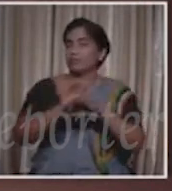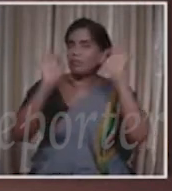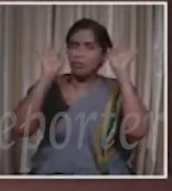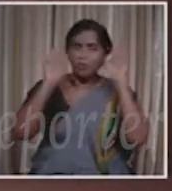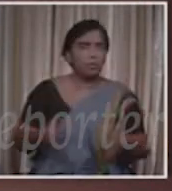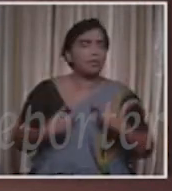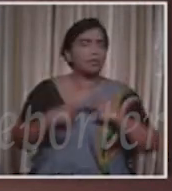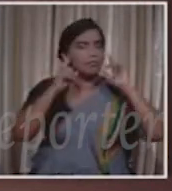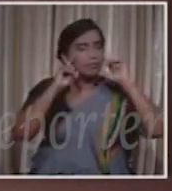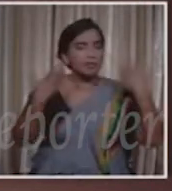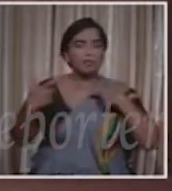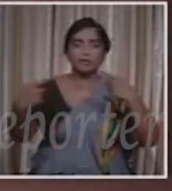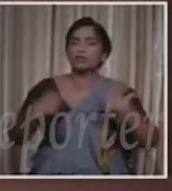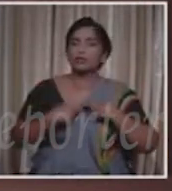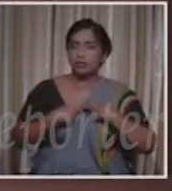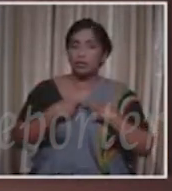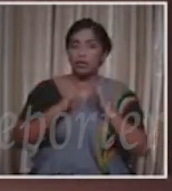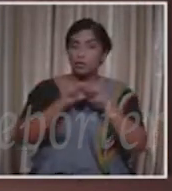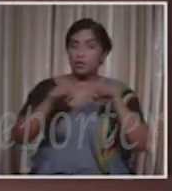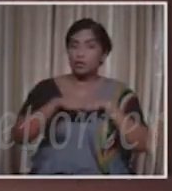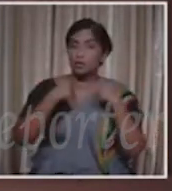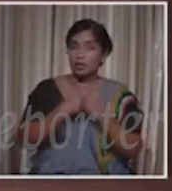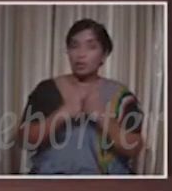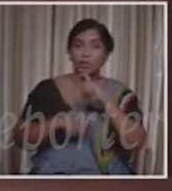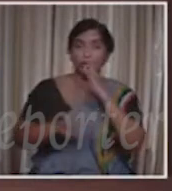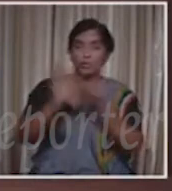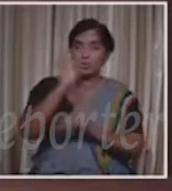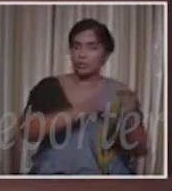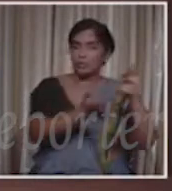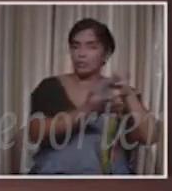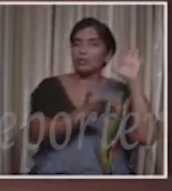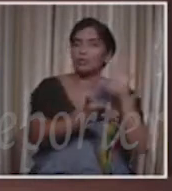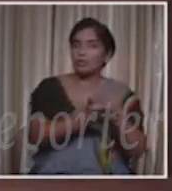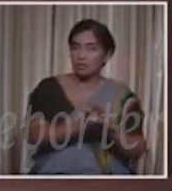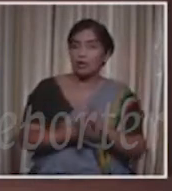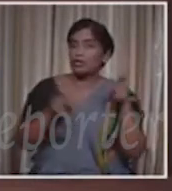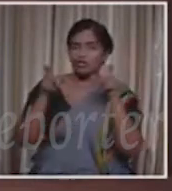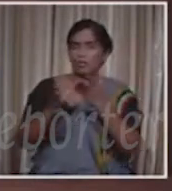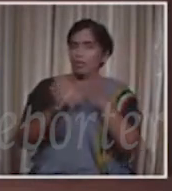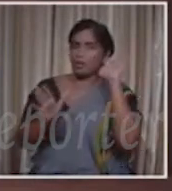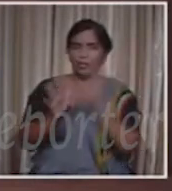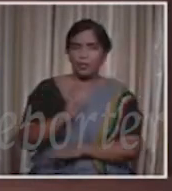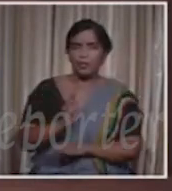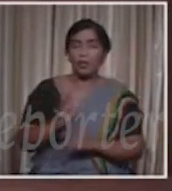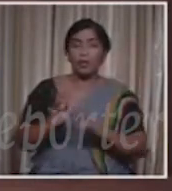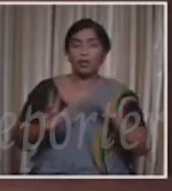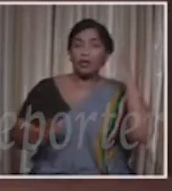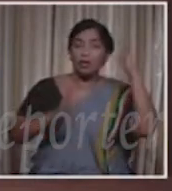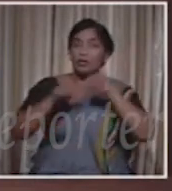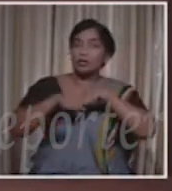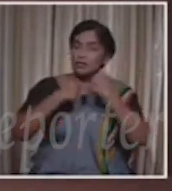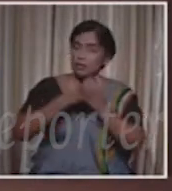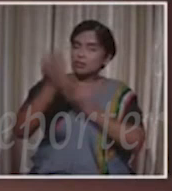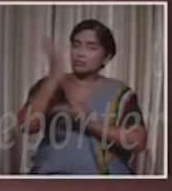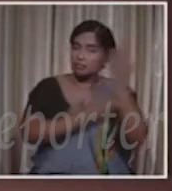කිසි දෙයකට සම්බන්ධ නොවි ඒ වෙලාව අපි අපේ උරුස සමිත ව්‍යාපාරය කියලා ශ්‍රේෂ්ඨාධිකරණ නඩුවක් දැම්මා මේ තහනම ඉවත් කරන්න කියලා අපි